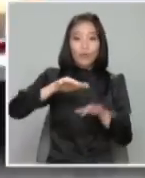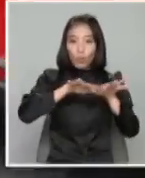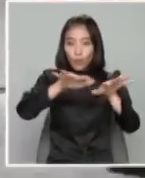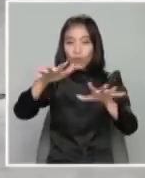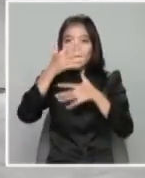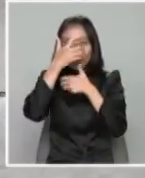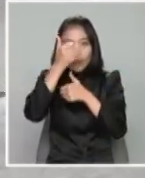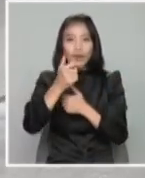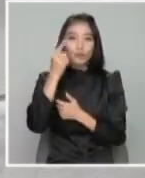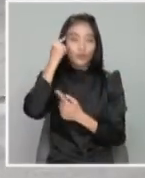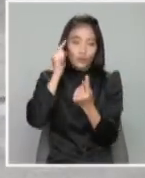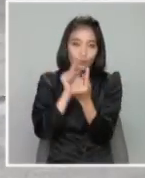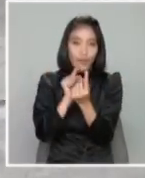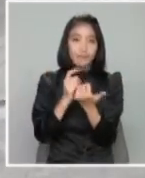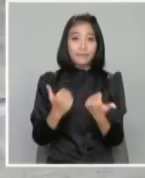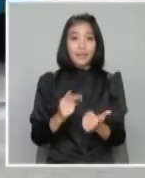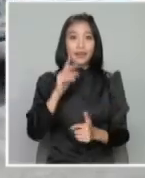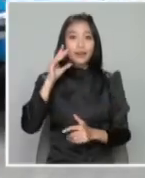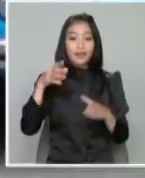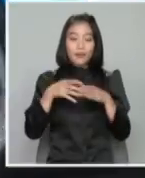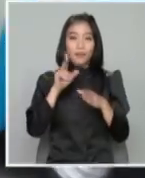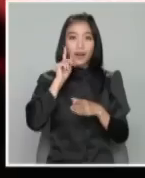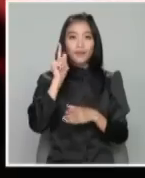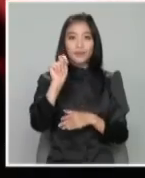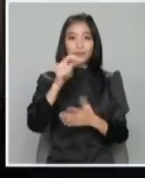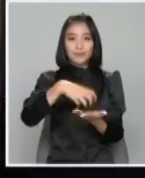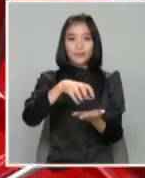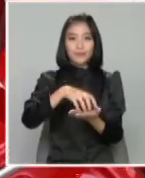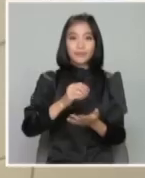าพภวินีแสวงสุขทีมข่าว True for You รายงาน